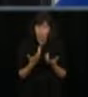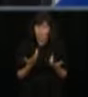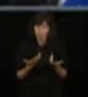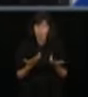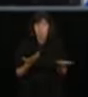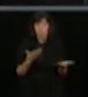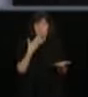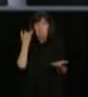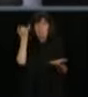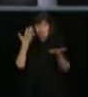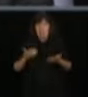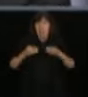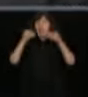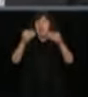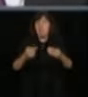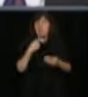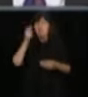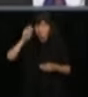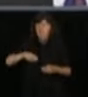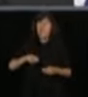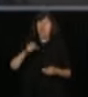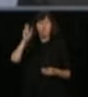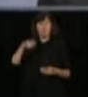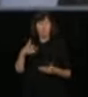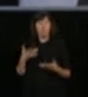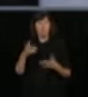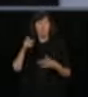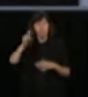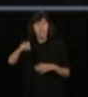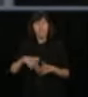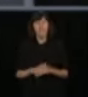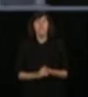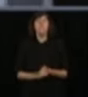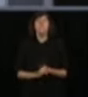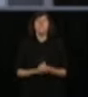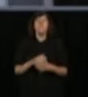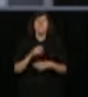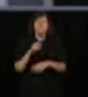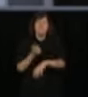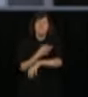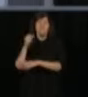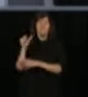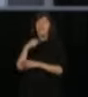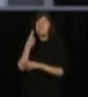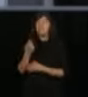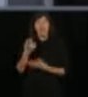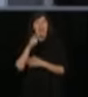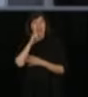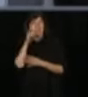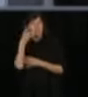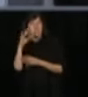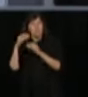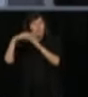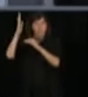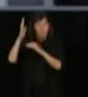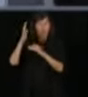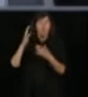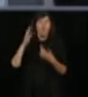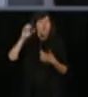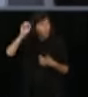à tous les étudiants de 12 ans et plus, à qui c'est indiqué. On a quand même des relatives bonnes couvertures vaccinales dans ces